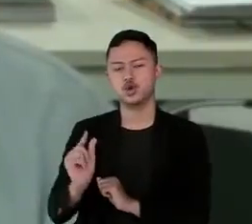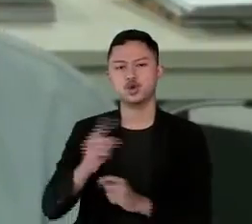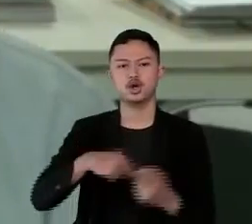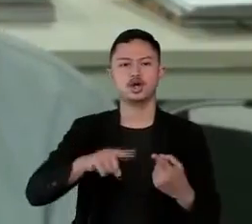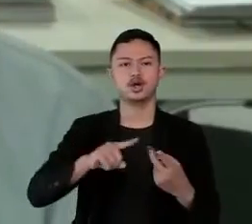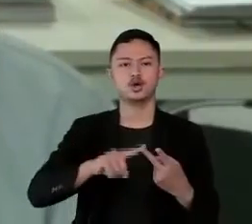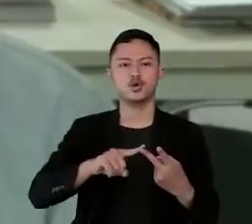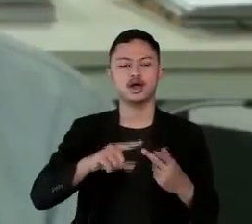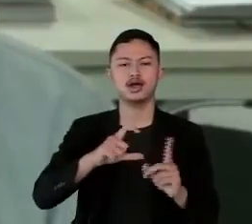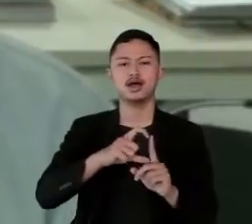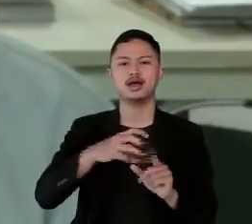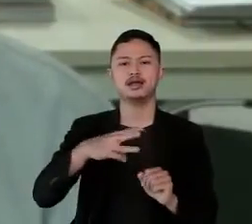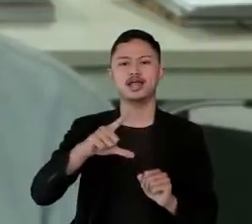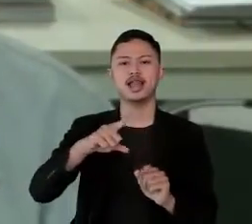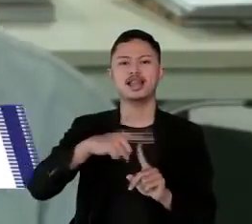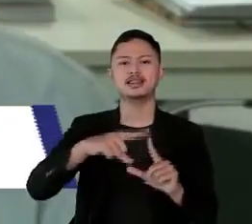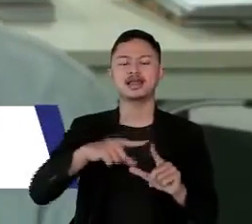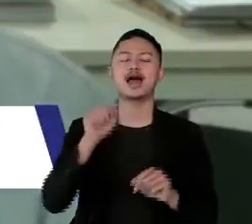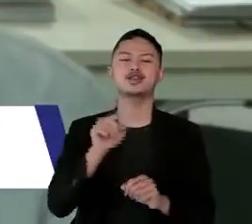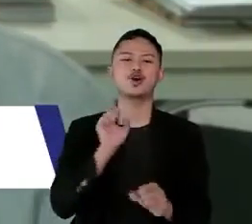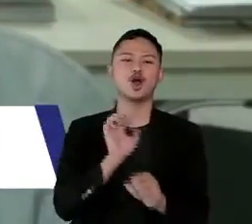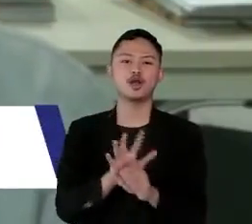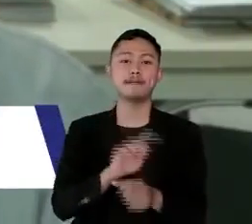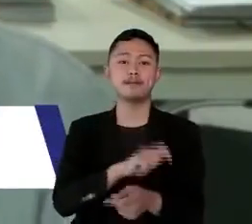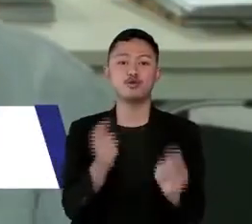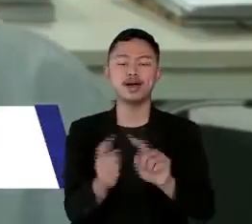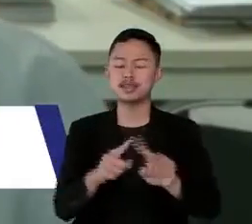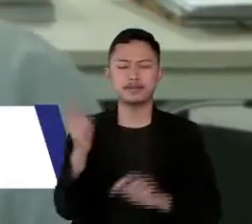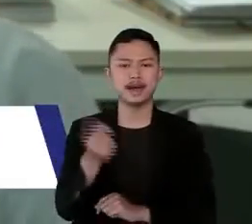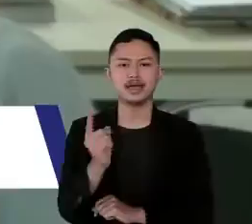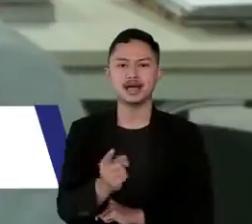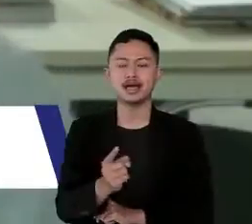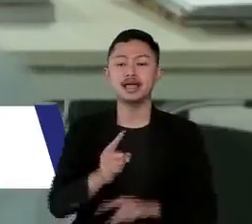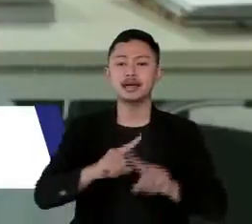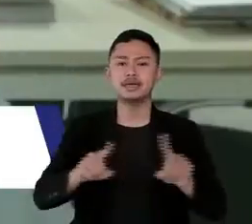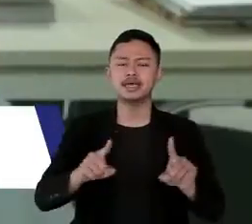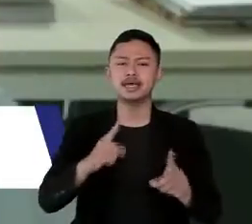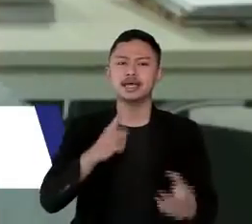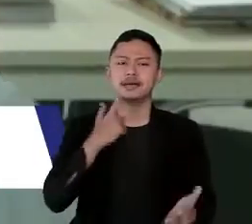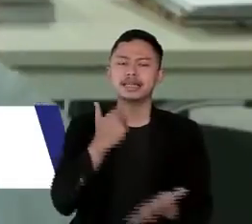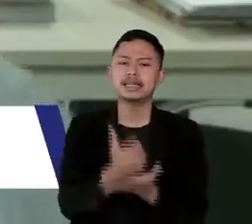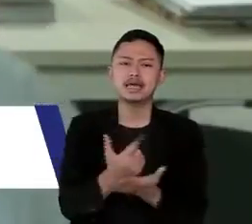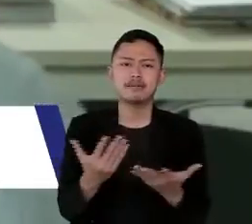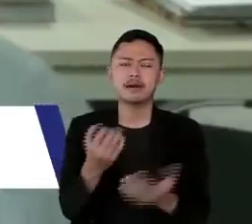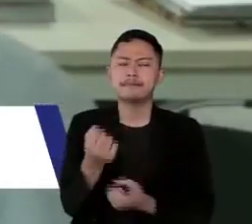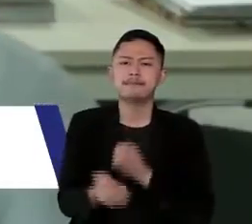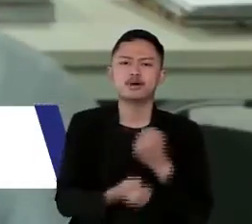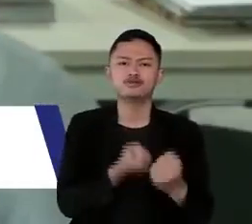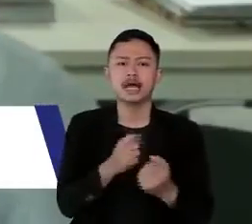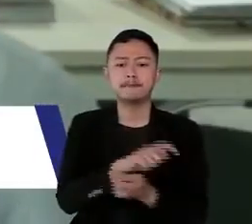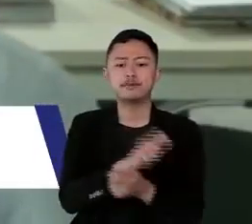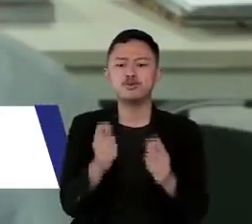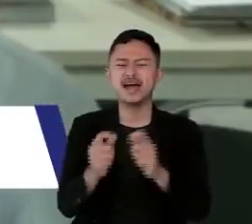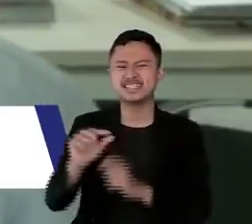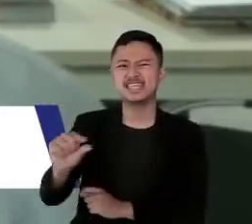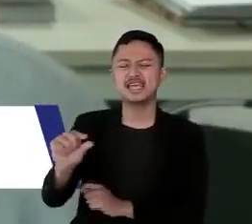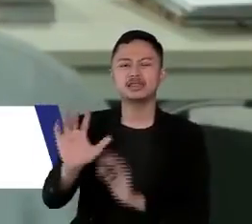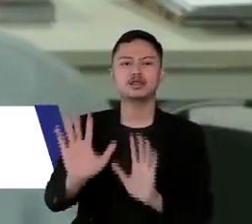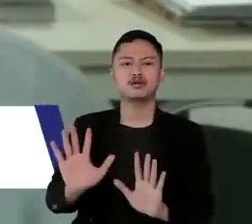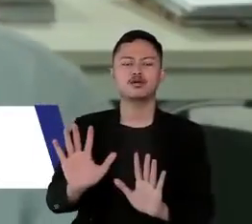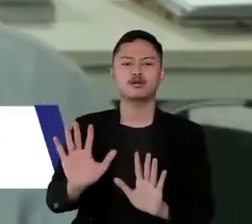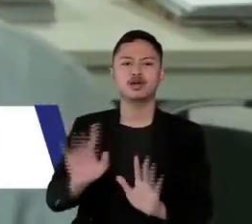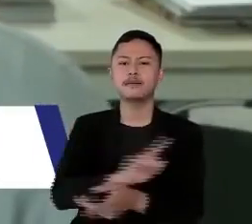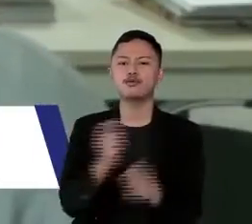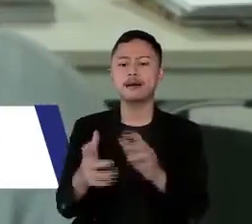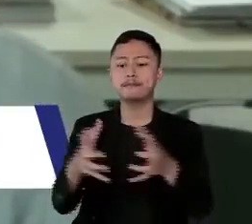virus dan tak ini terjadi tetapi sekali lagi perubahannya minimum sekarang ya jadi minum karena kedua